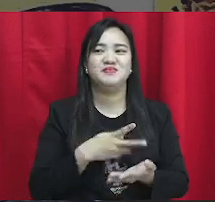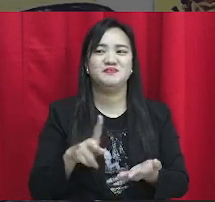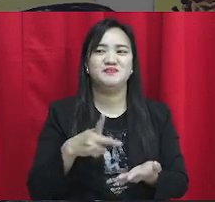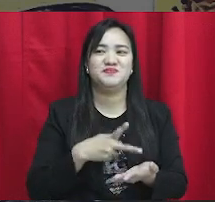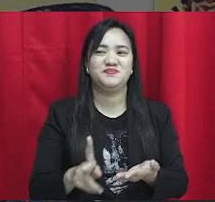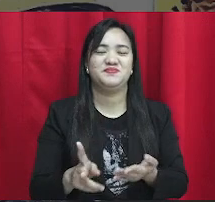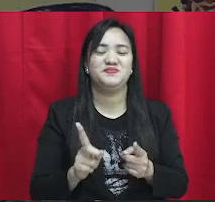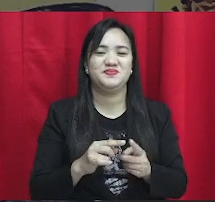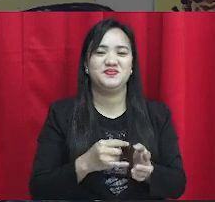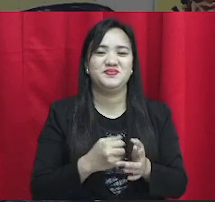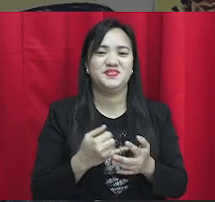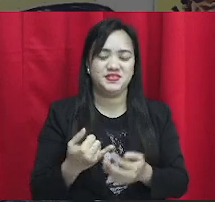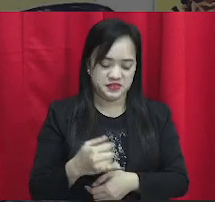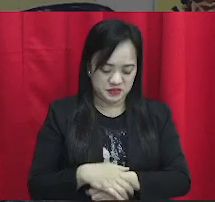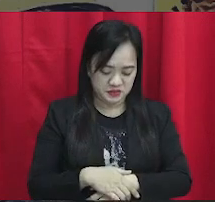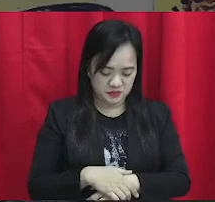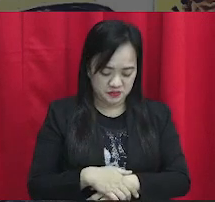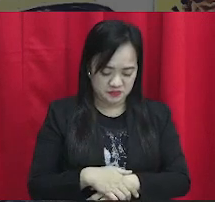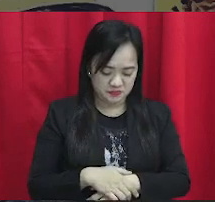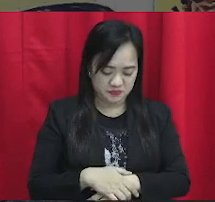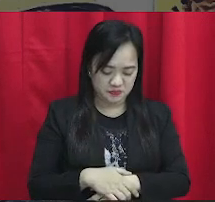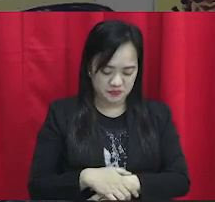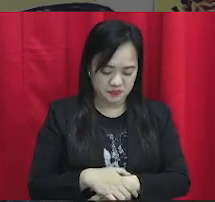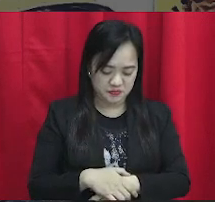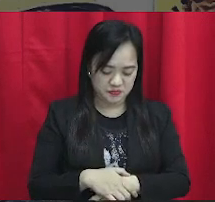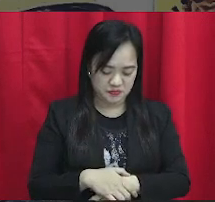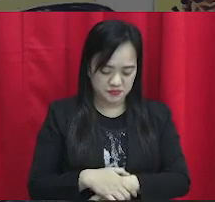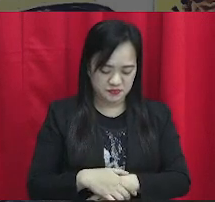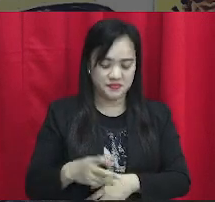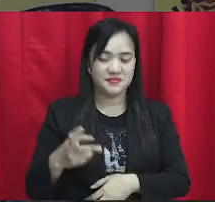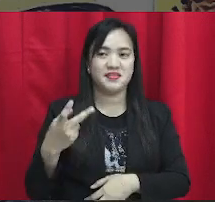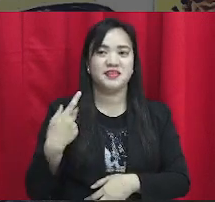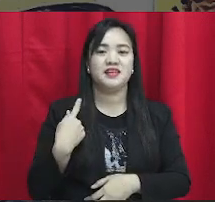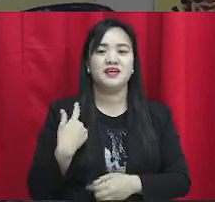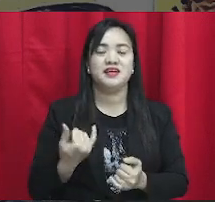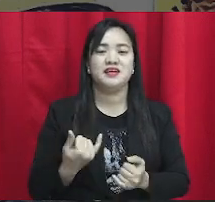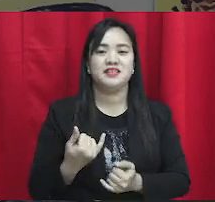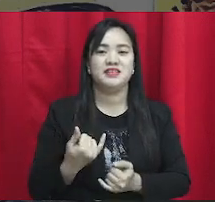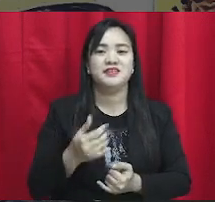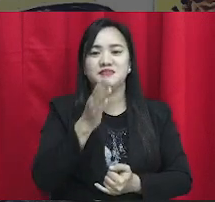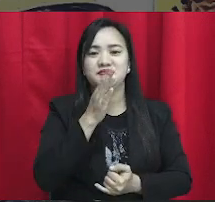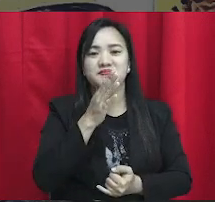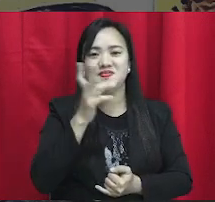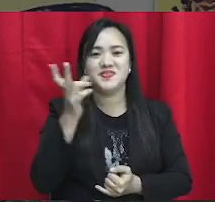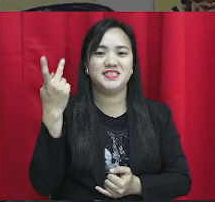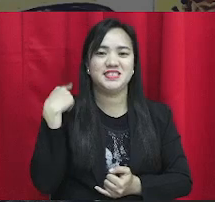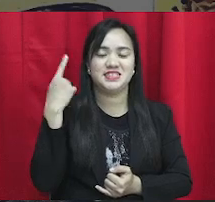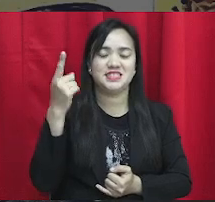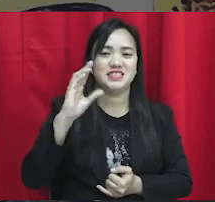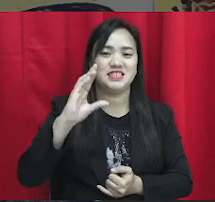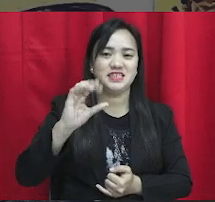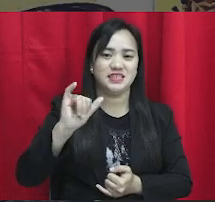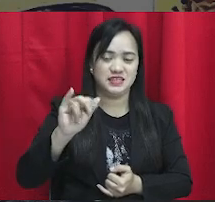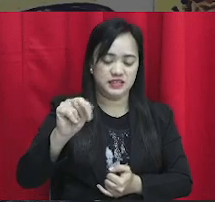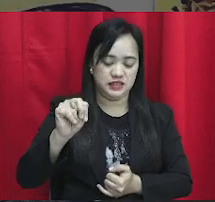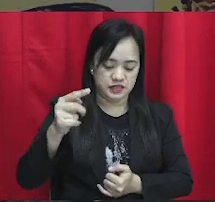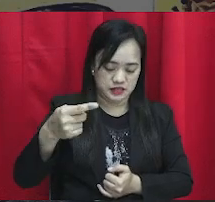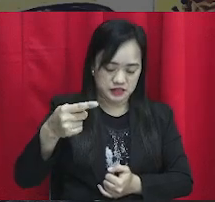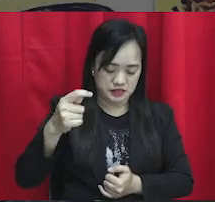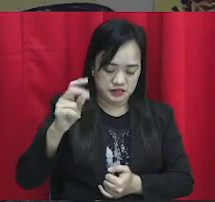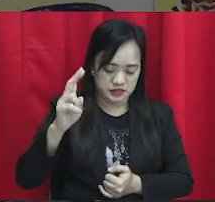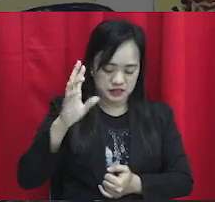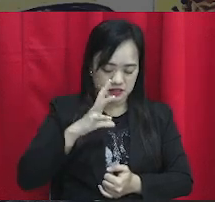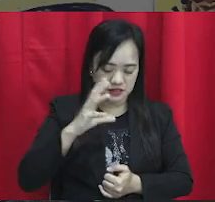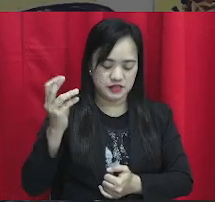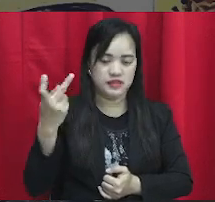yan. Times two. Yeah. Nay, kasama natin dito yung mga kasama ko buwag. Mga nanay din. Si Ma'am Sidya, Ma'am Marinelli. Yan.